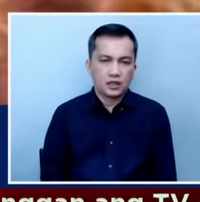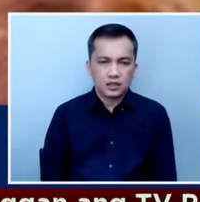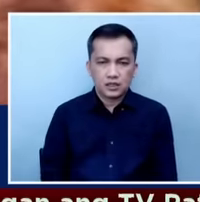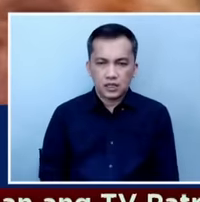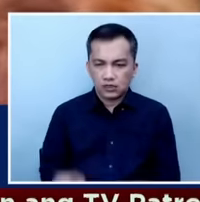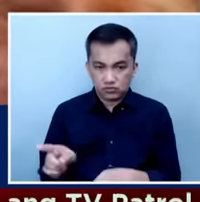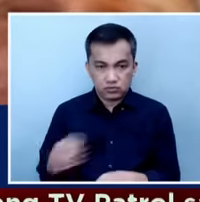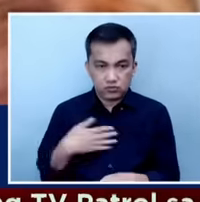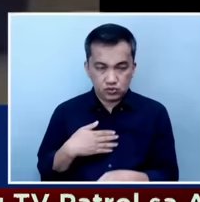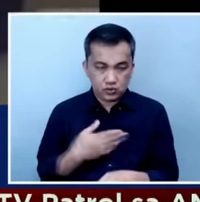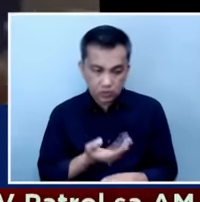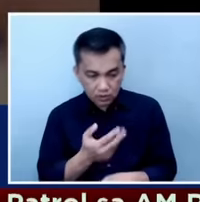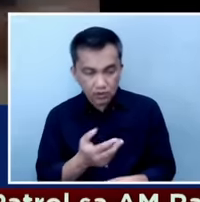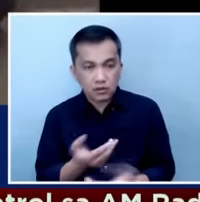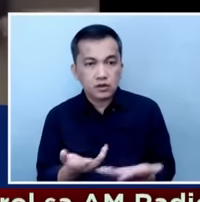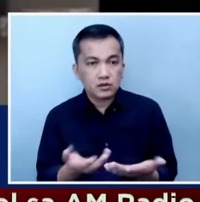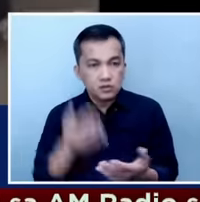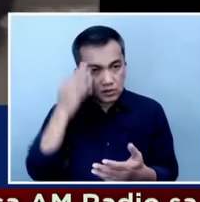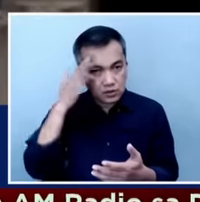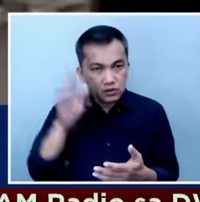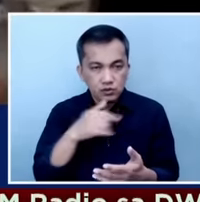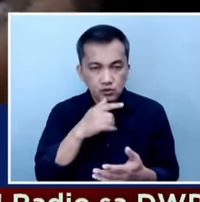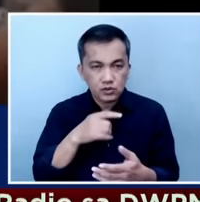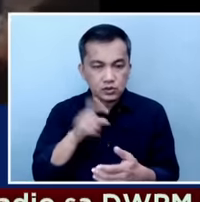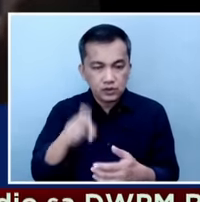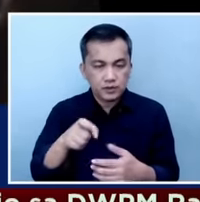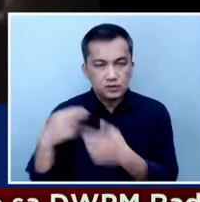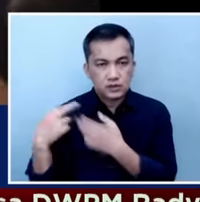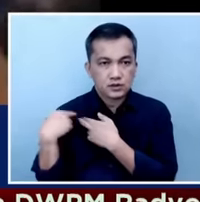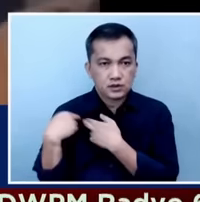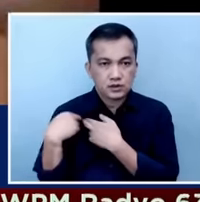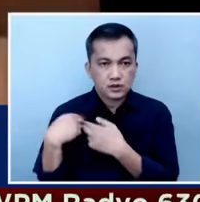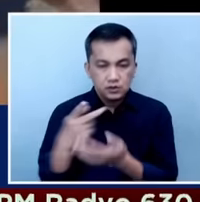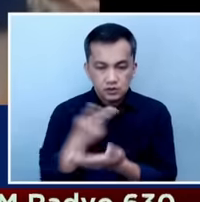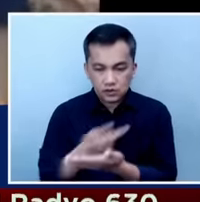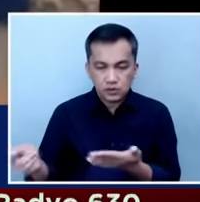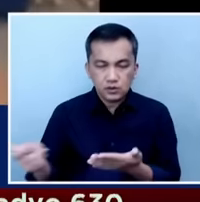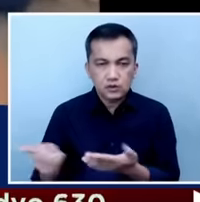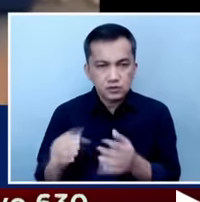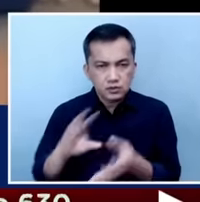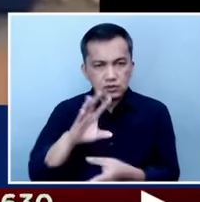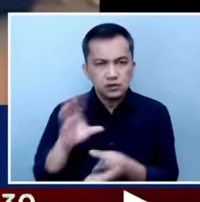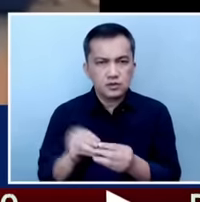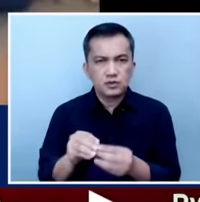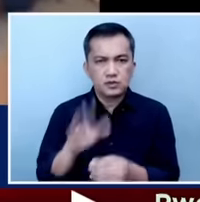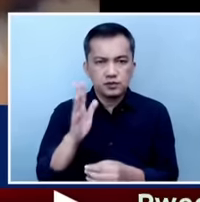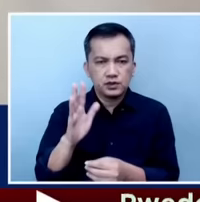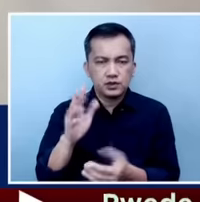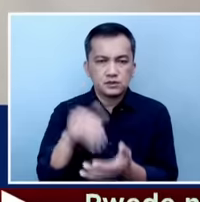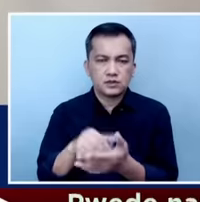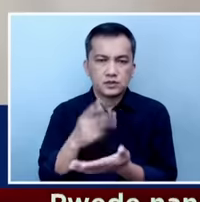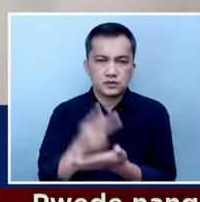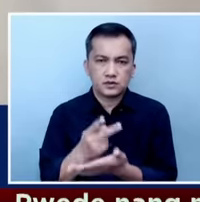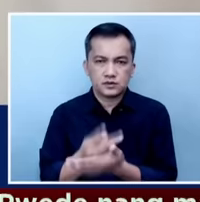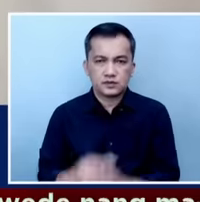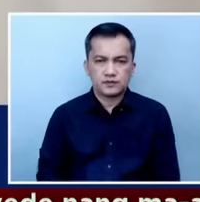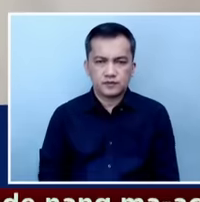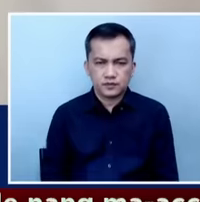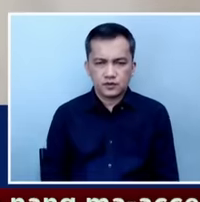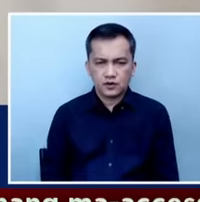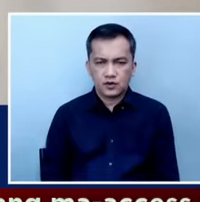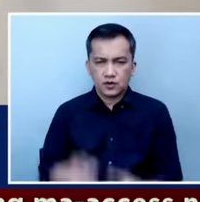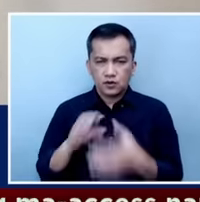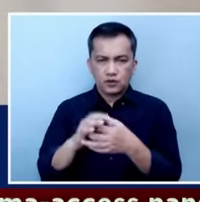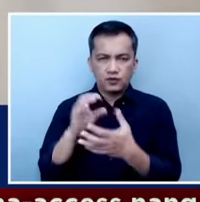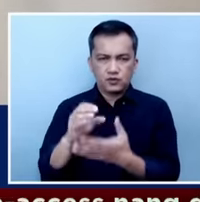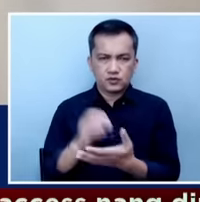Asha, wala naman siyang alam kung sino ang dapat managot sa luging aabot na mahigit 50,000 pesos. Siyempre po, gusto din namin